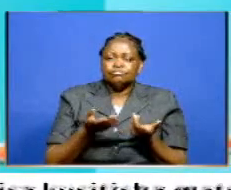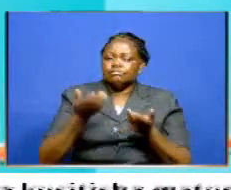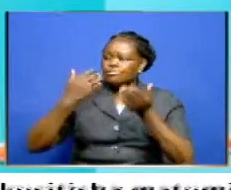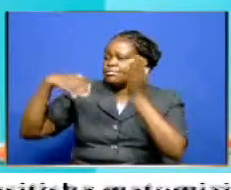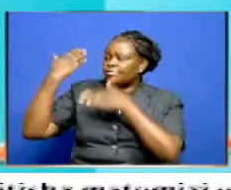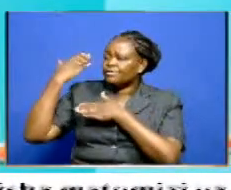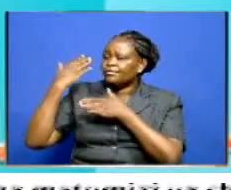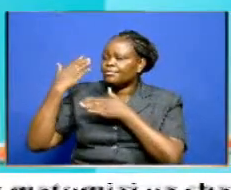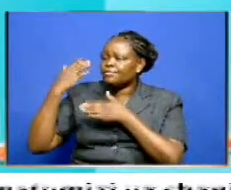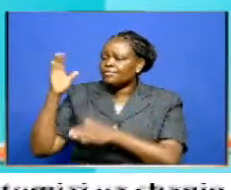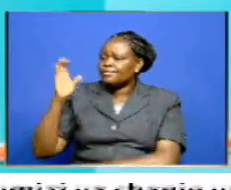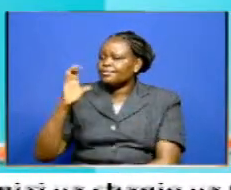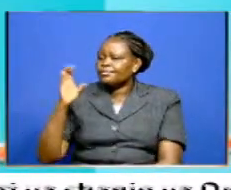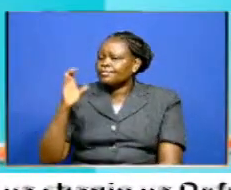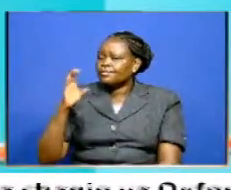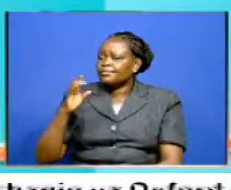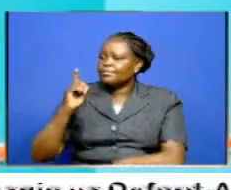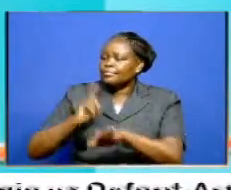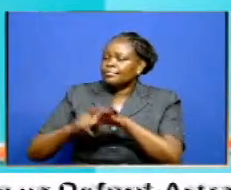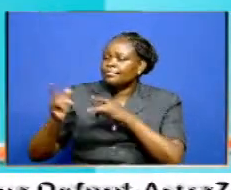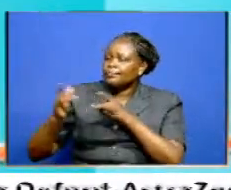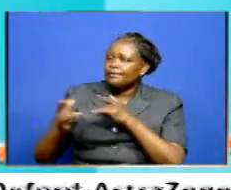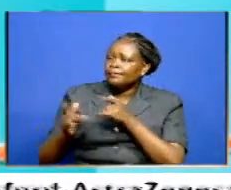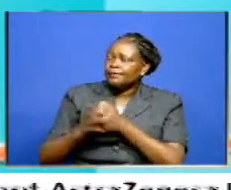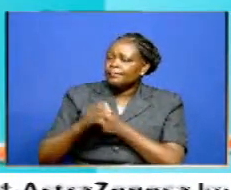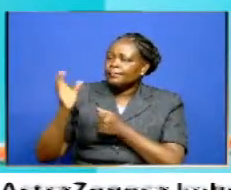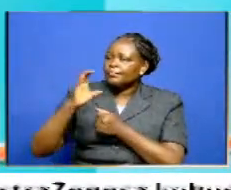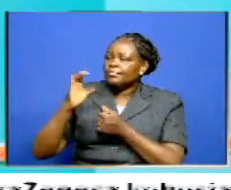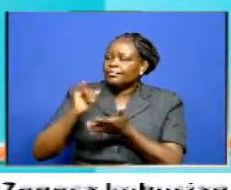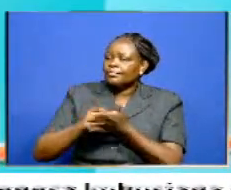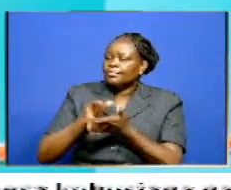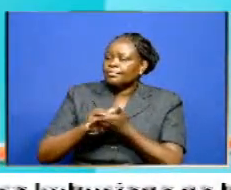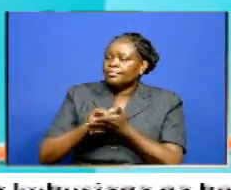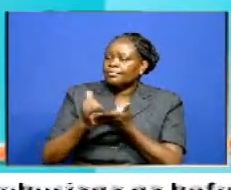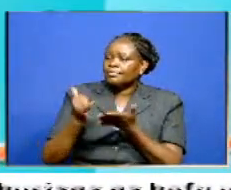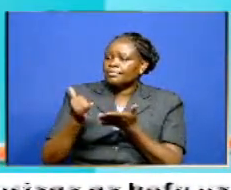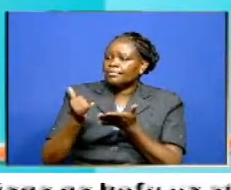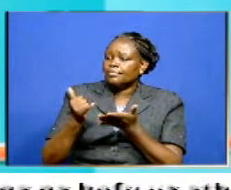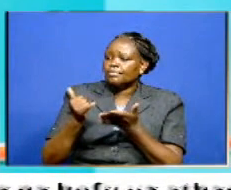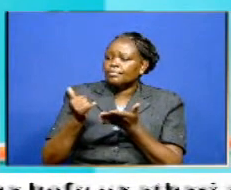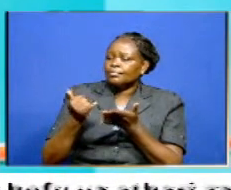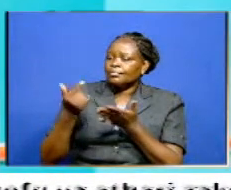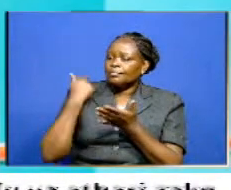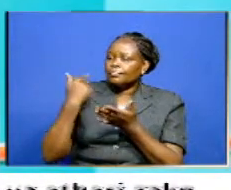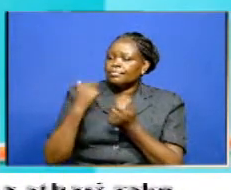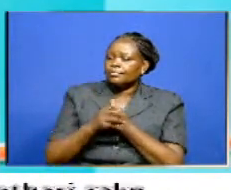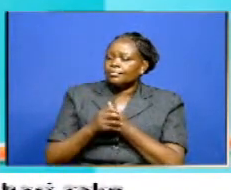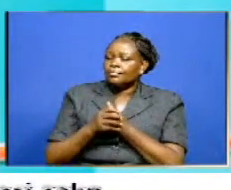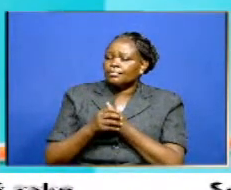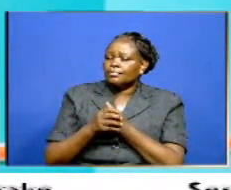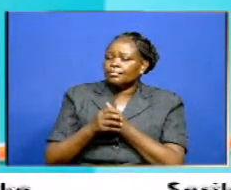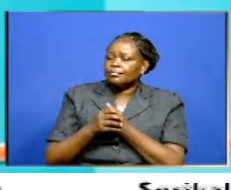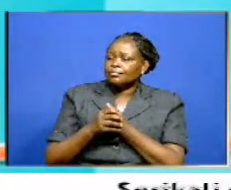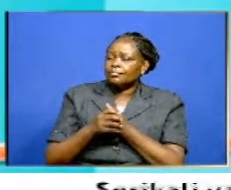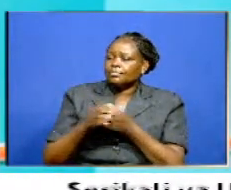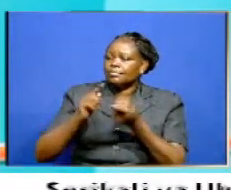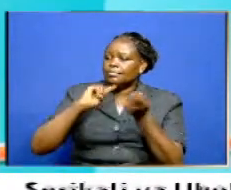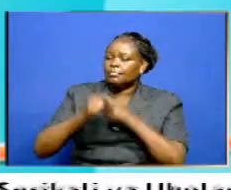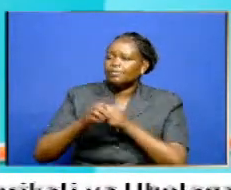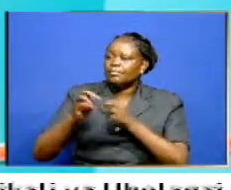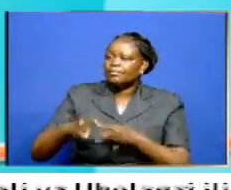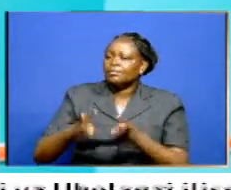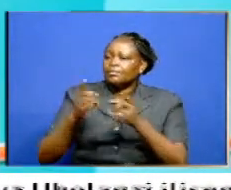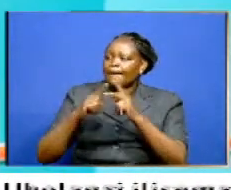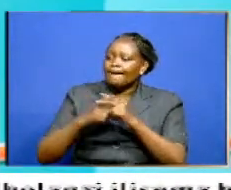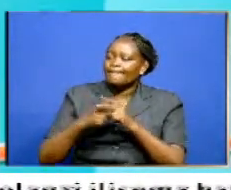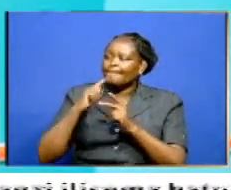university capitation. Ukiangalia katika capitation ya kwamba tuseme, unajua juzi CUE ilibadilisha mfumo